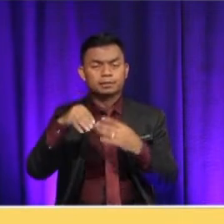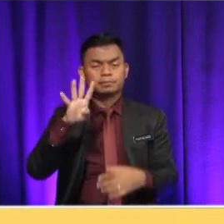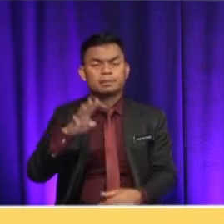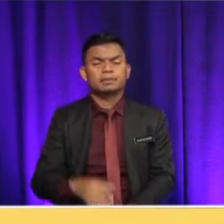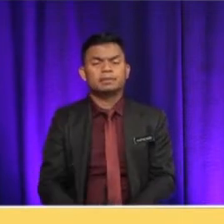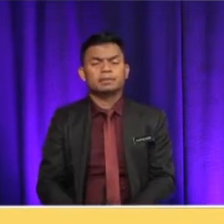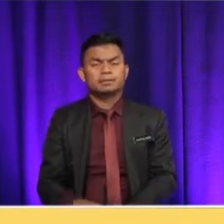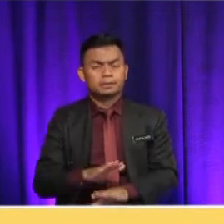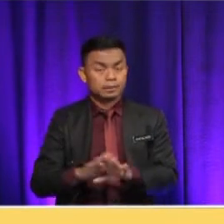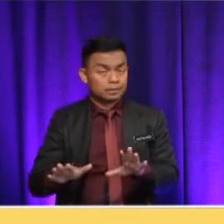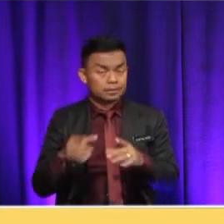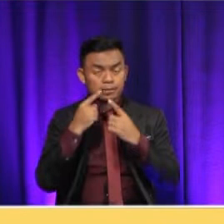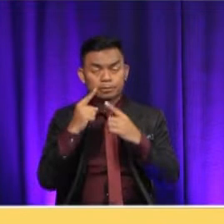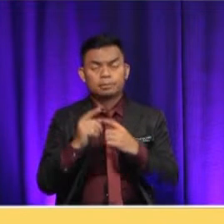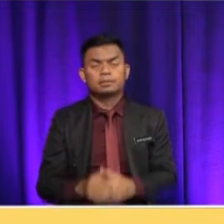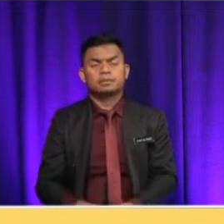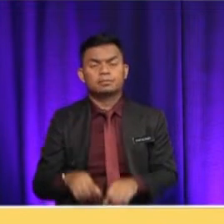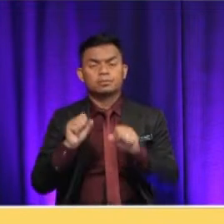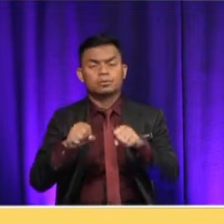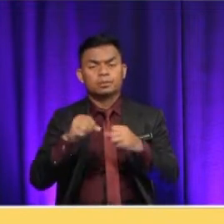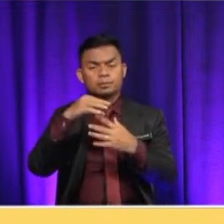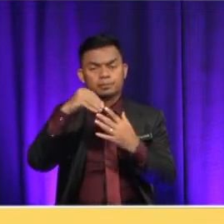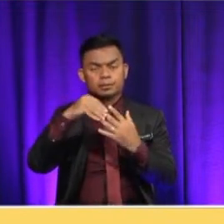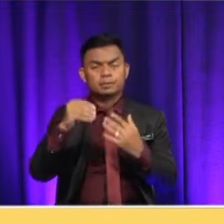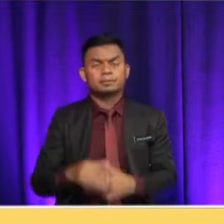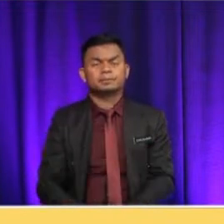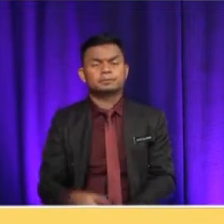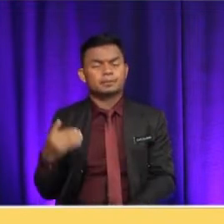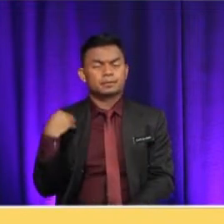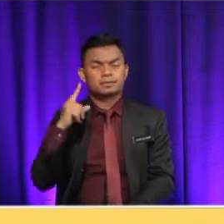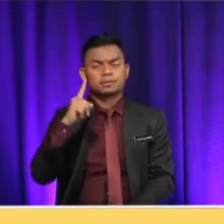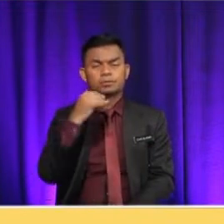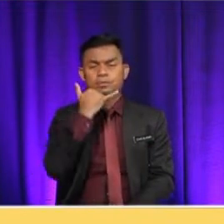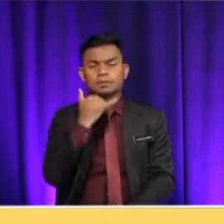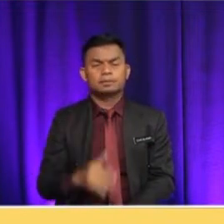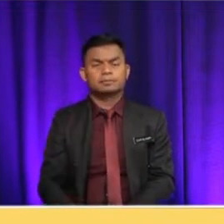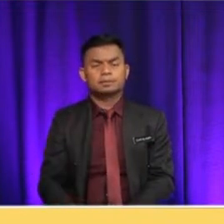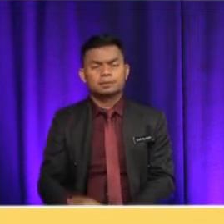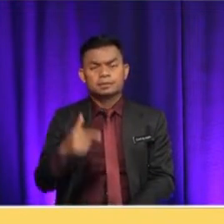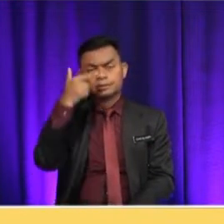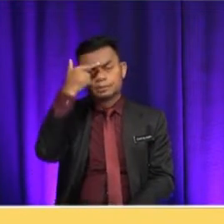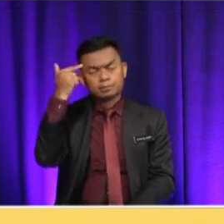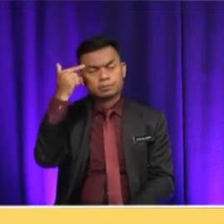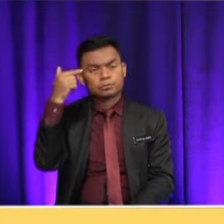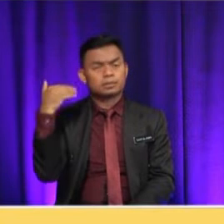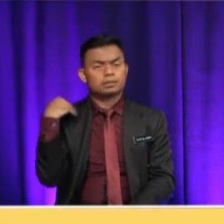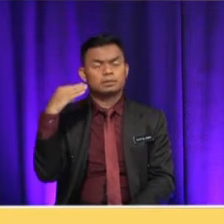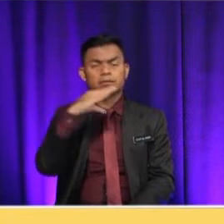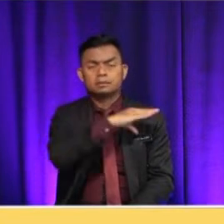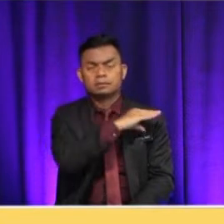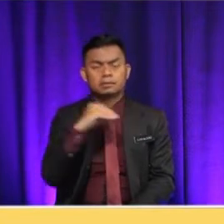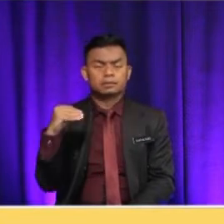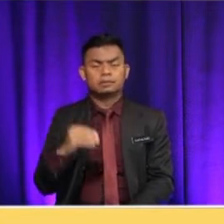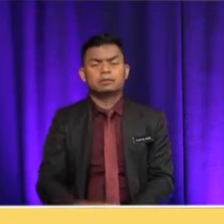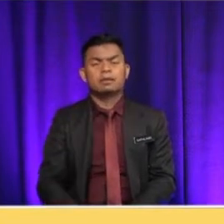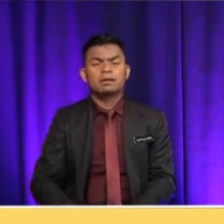salah. Macam tadi dia kena pilih kan? Ada satu salah. Sebab tu kat situ dia kena ada dan. Yang tadi atau, yang